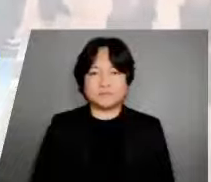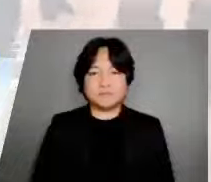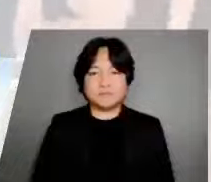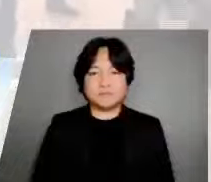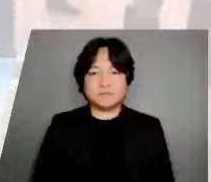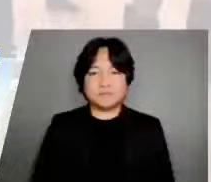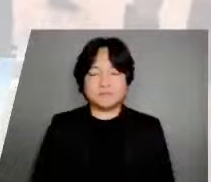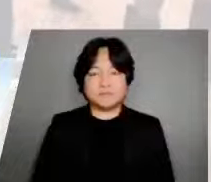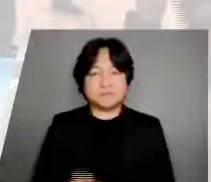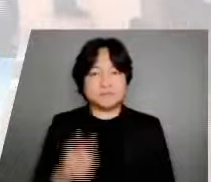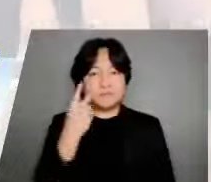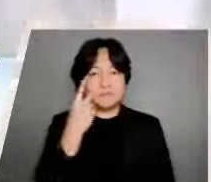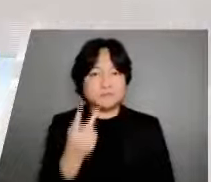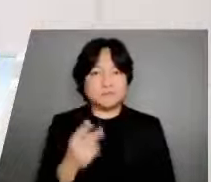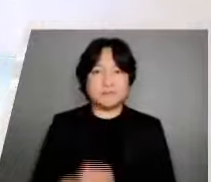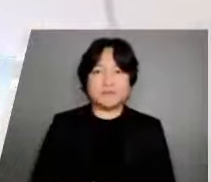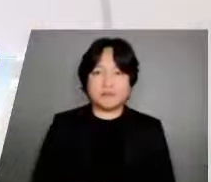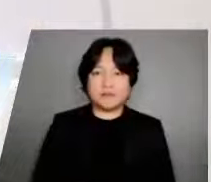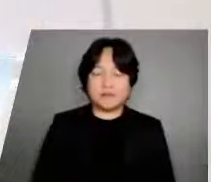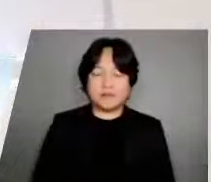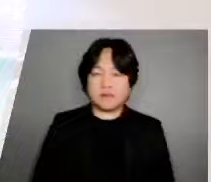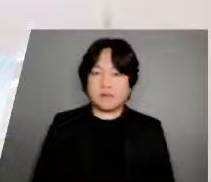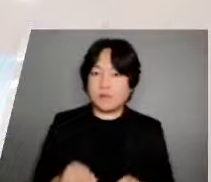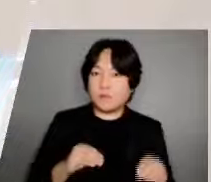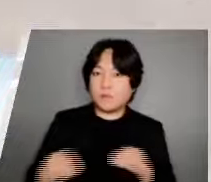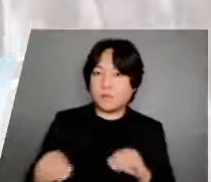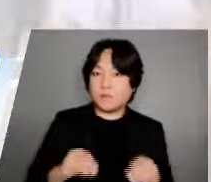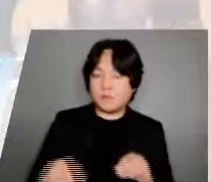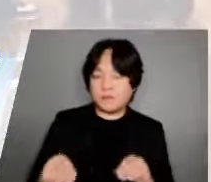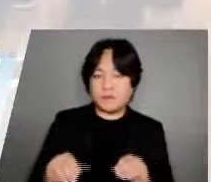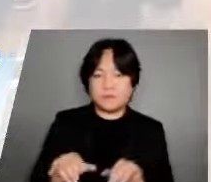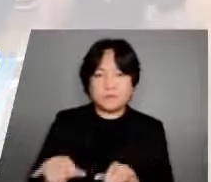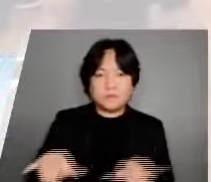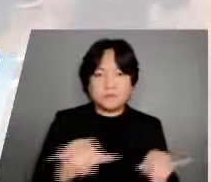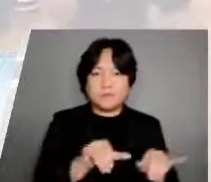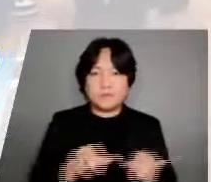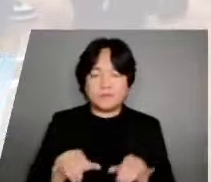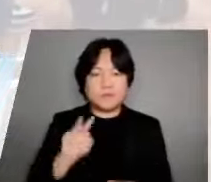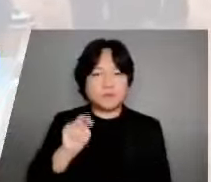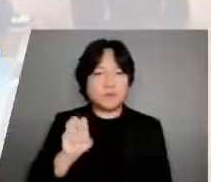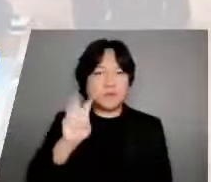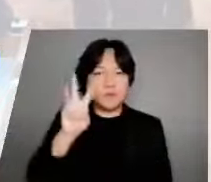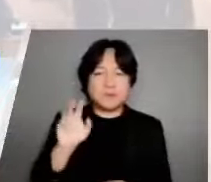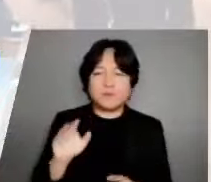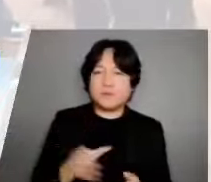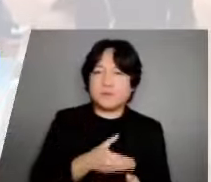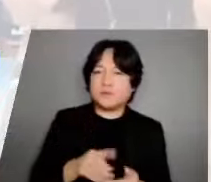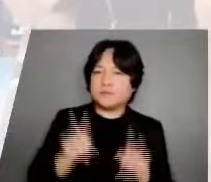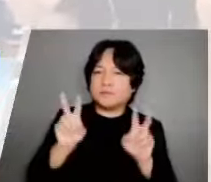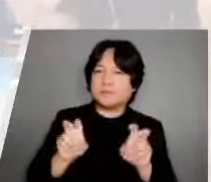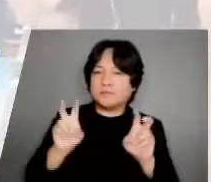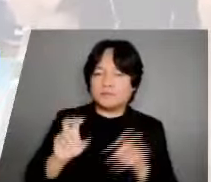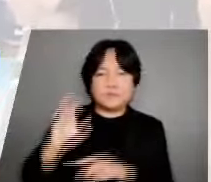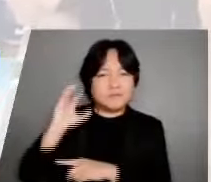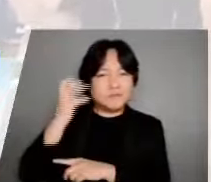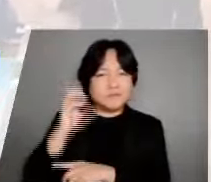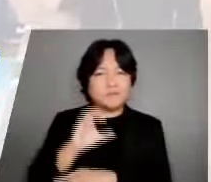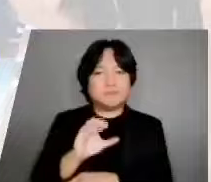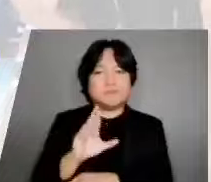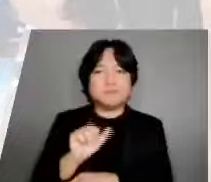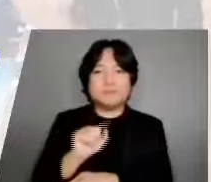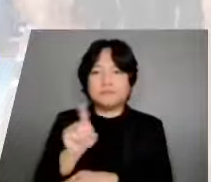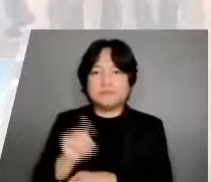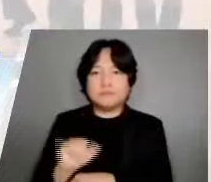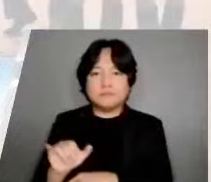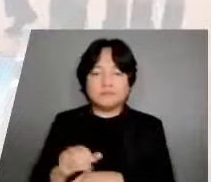Kapansin-pansin ang on-point na moves ni Jin sa newly released song ng grupo na Crazy. Ang fans na Fear Not at